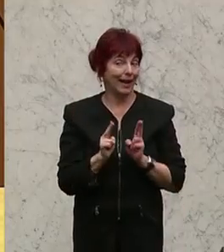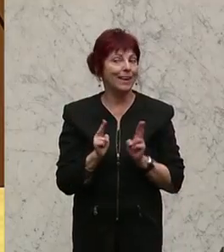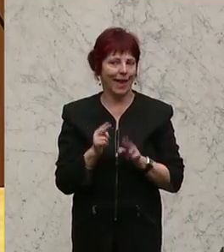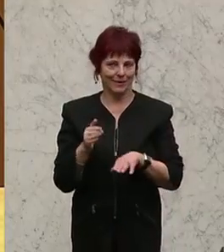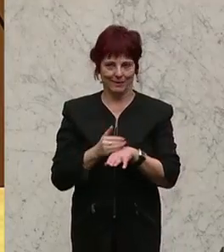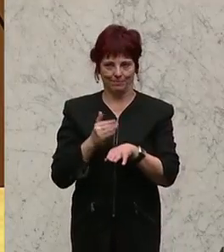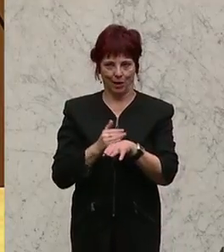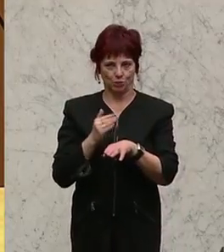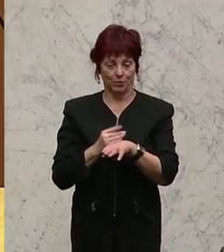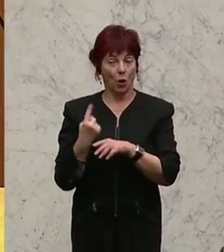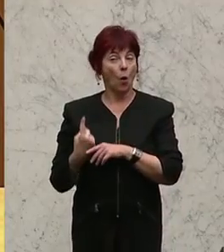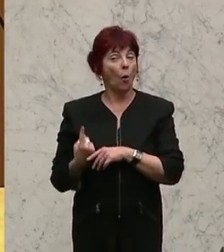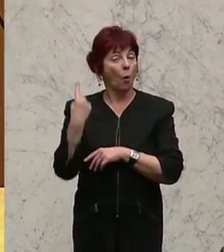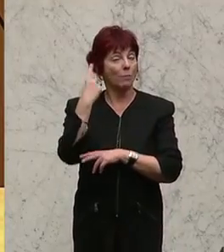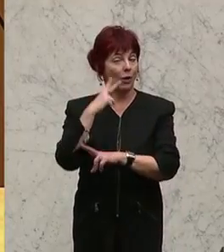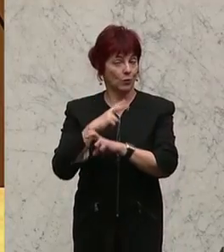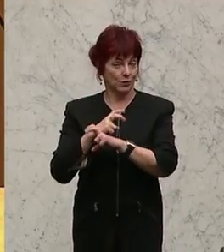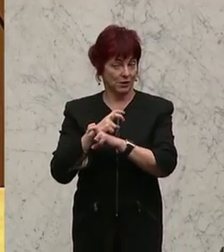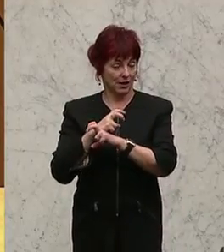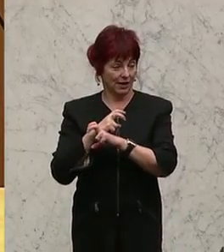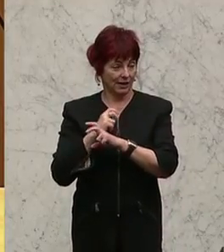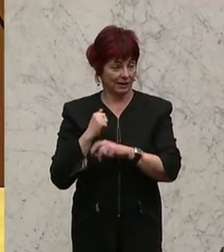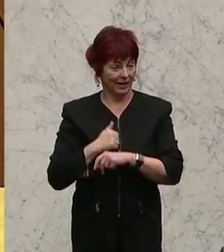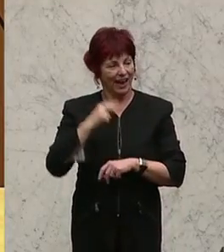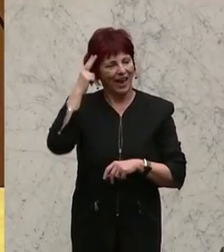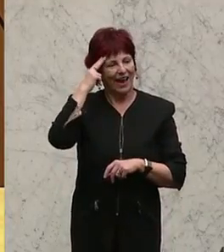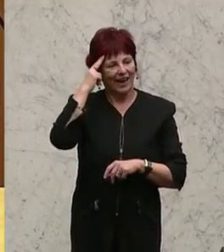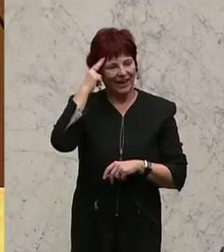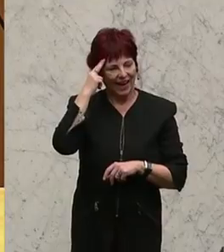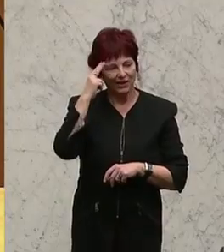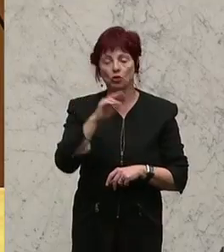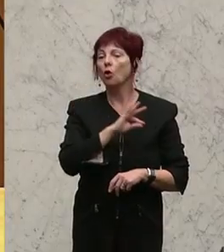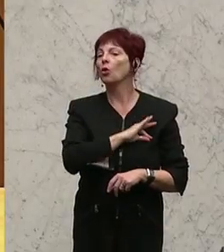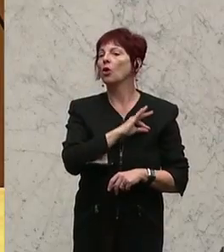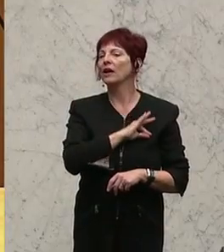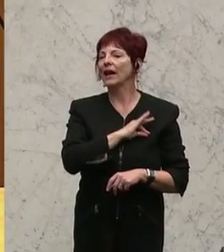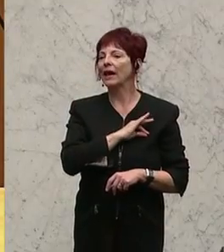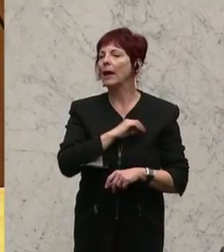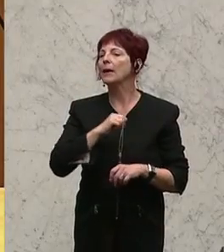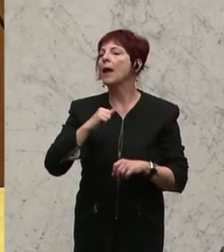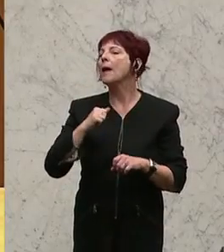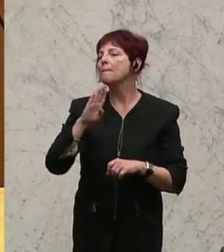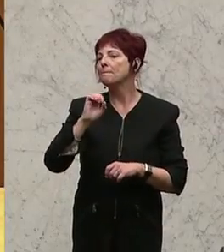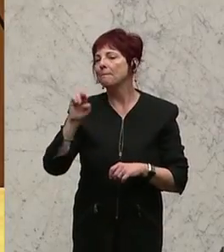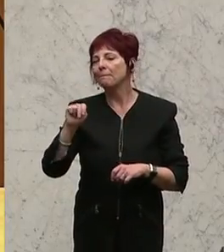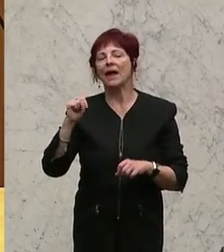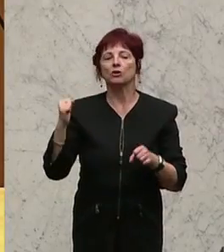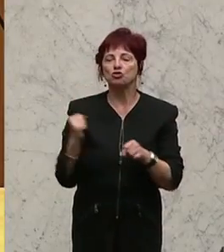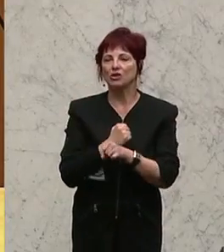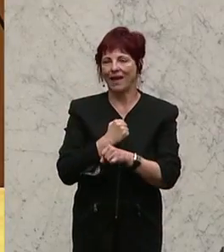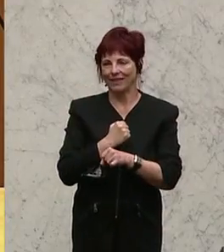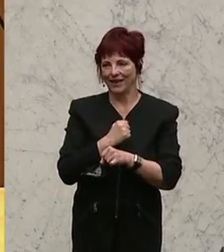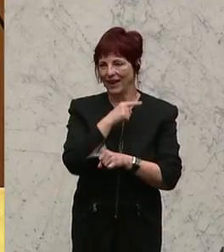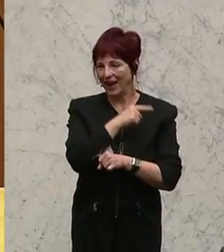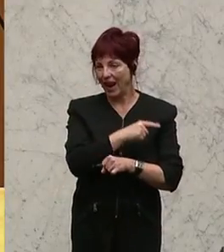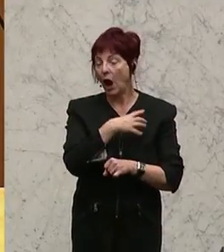Ein kleines Beispiel aus Oberösterreich. Kennt ihr den Kollegen Bernsteiner? Kennt ihr den Bürgermeister von